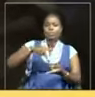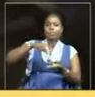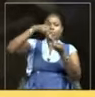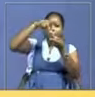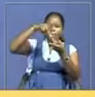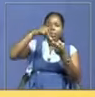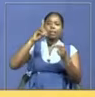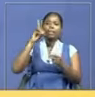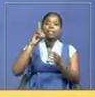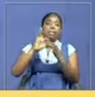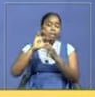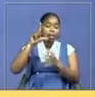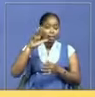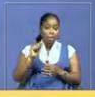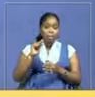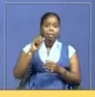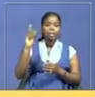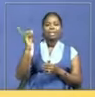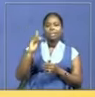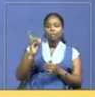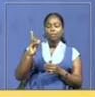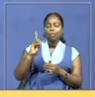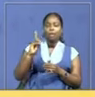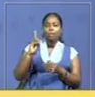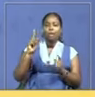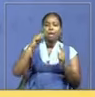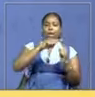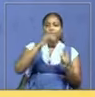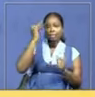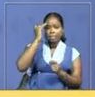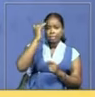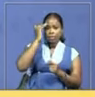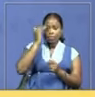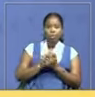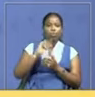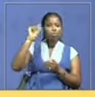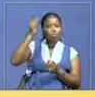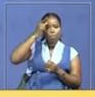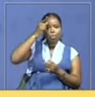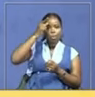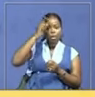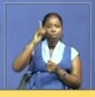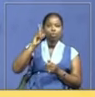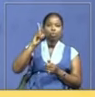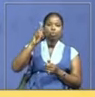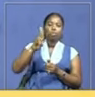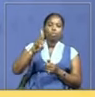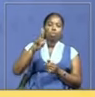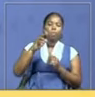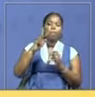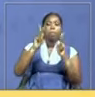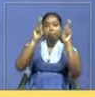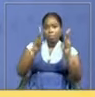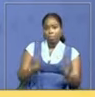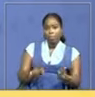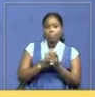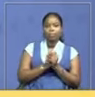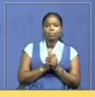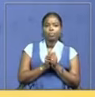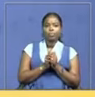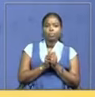la démocratie à savoir le gouvernement du peuple par et pour le peuple en vertu